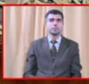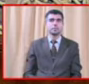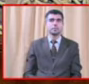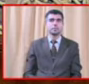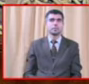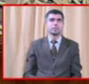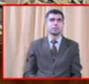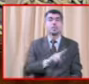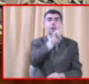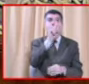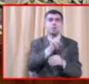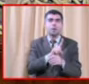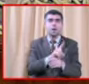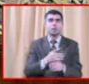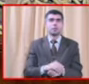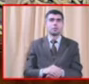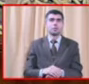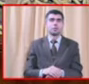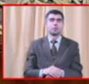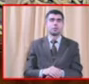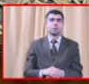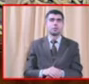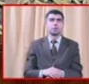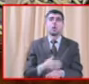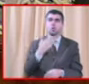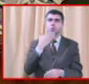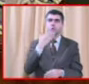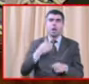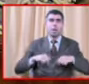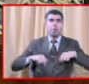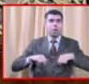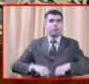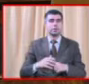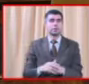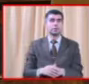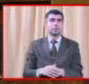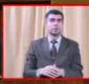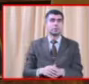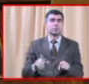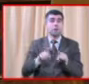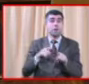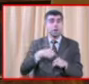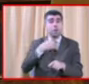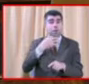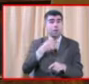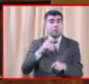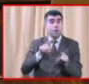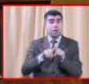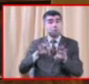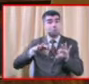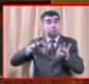تعقيب السيد نائب. شكرا السيد الوزير، ونحن نتحدث عن